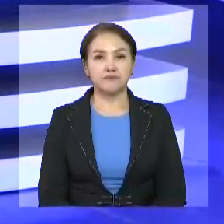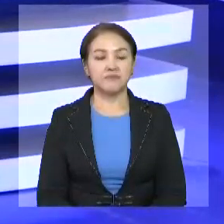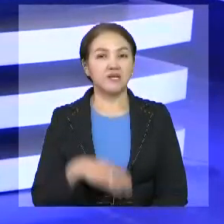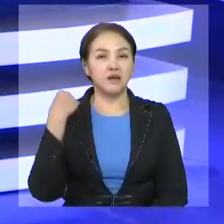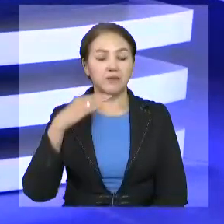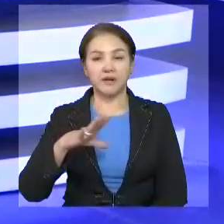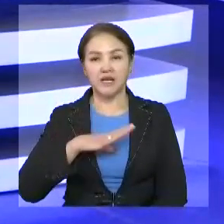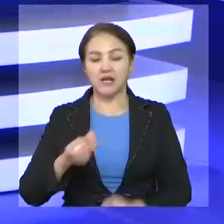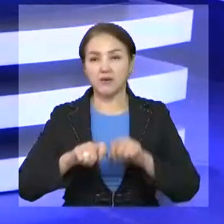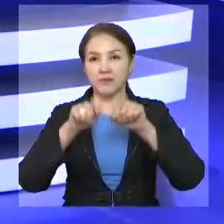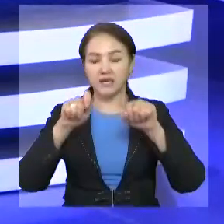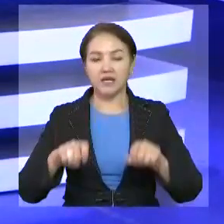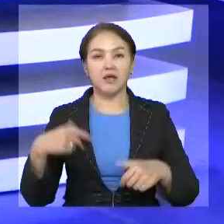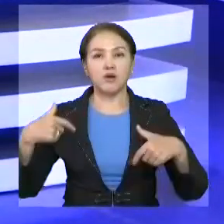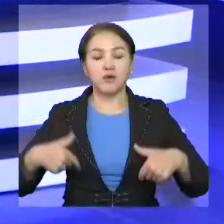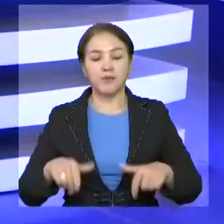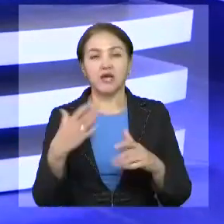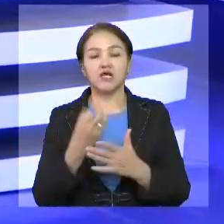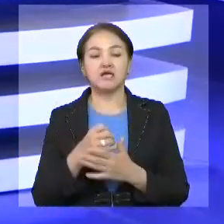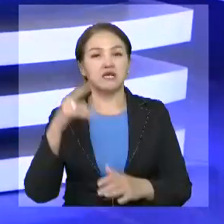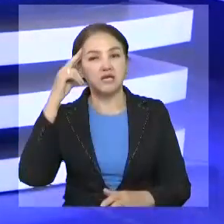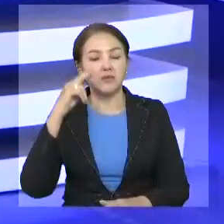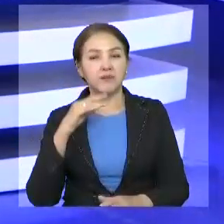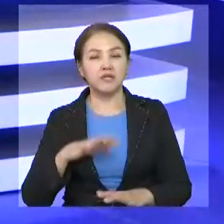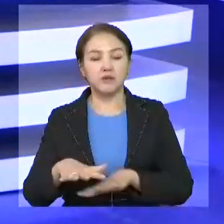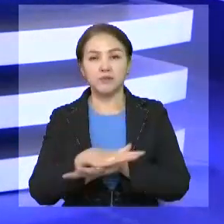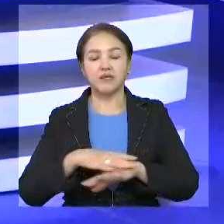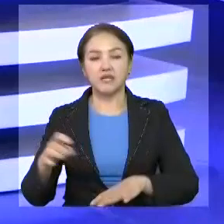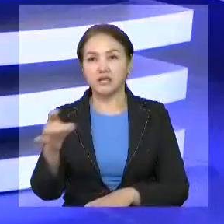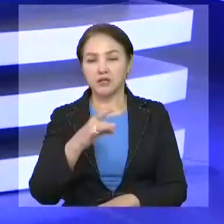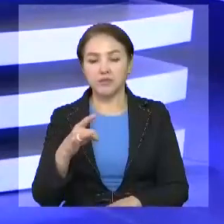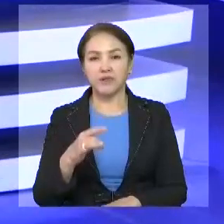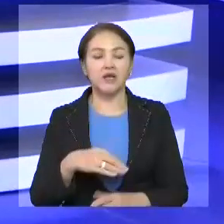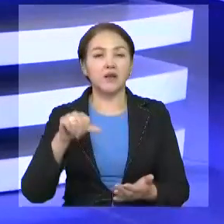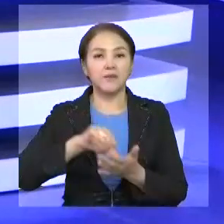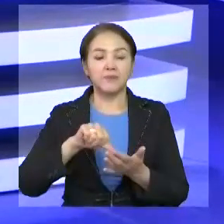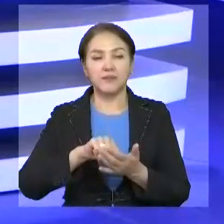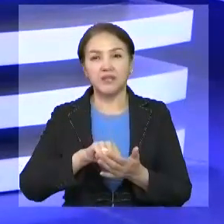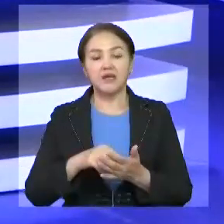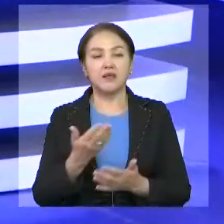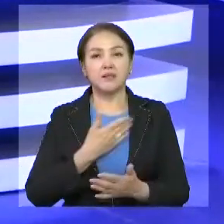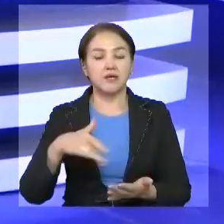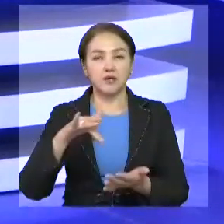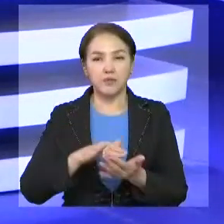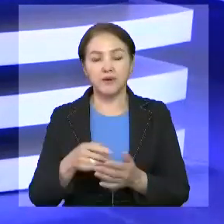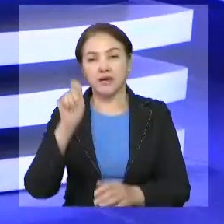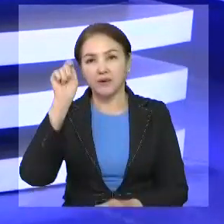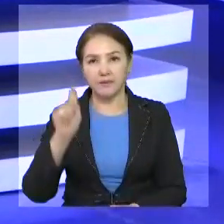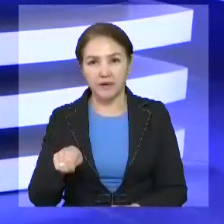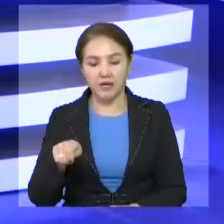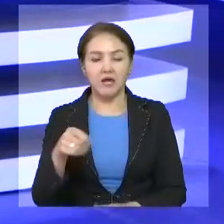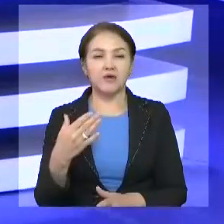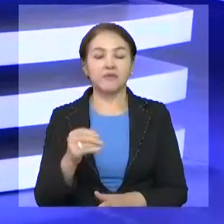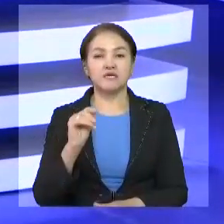В Актобе состоялось открытие Генерального консульства Китайской Народной Республики. Для участия в церемонии в наш город прибыла делегация во